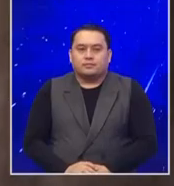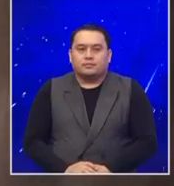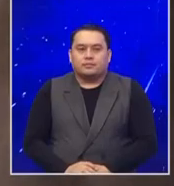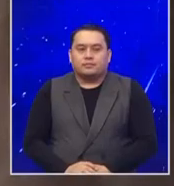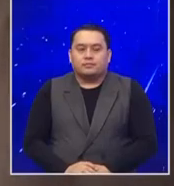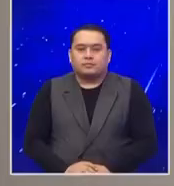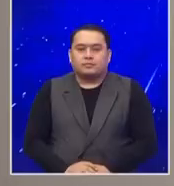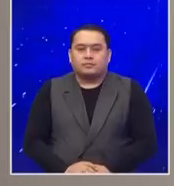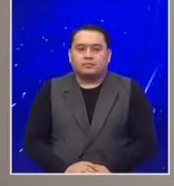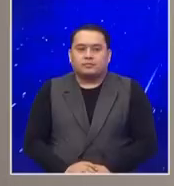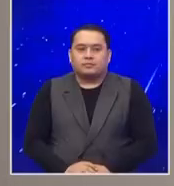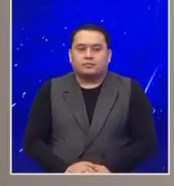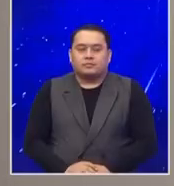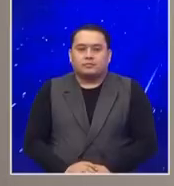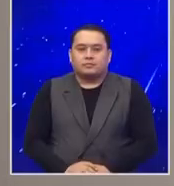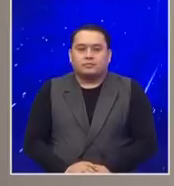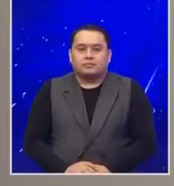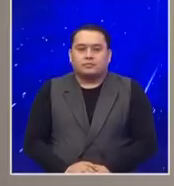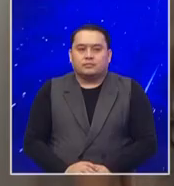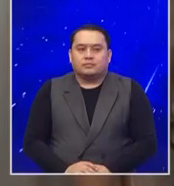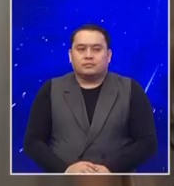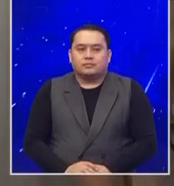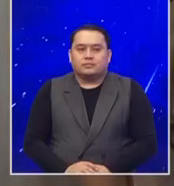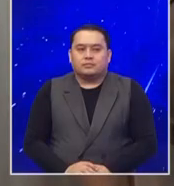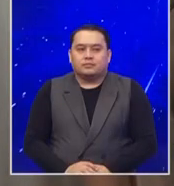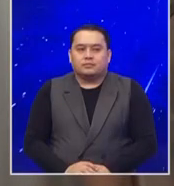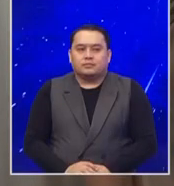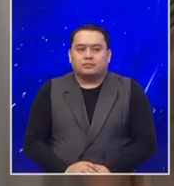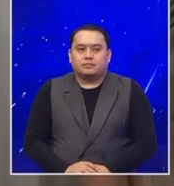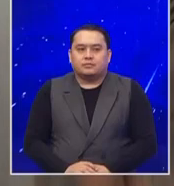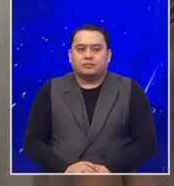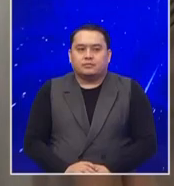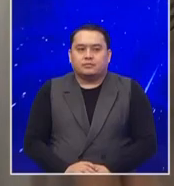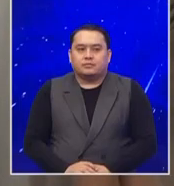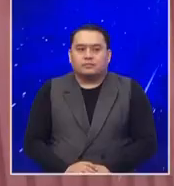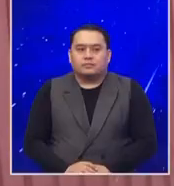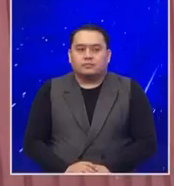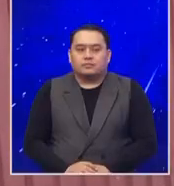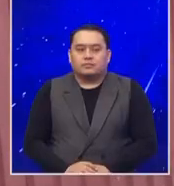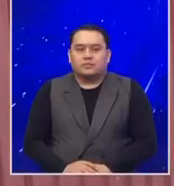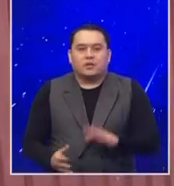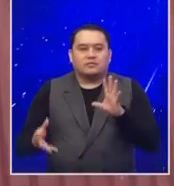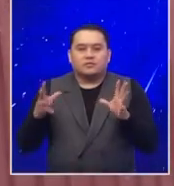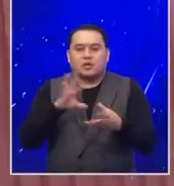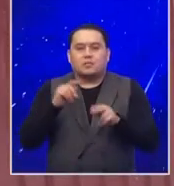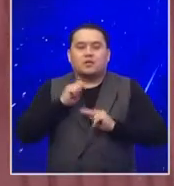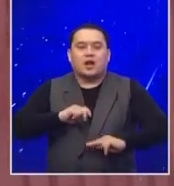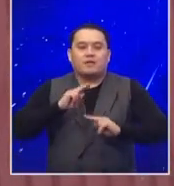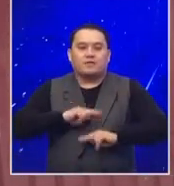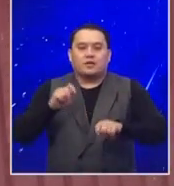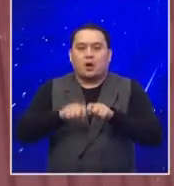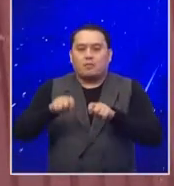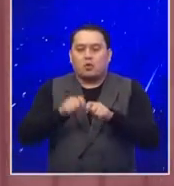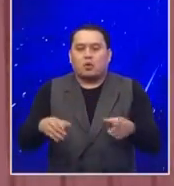Он должен быть закрыт. Тем более вы разместили рекламу в Инстаграме. Хозяйка сказала, что не работает. В целом, в ходе рейда